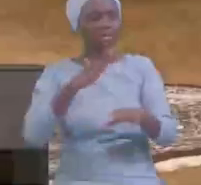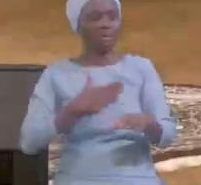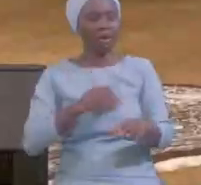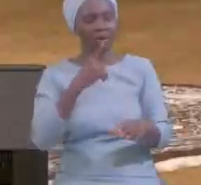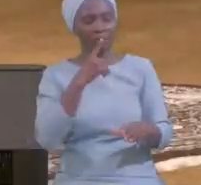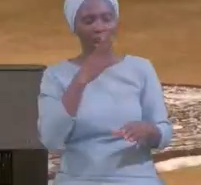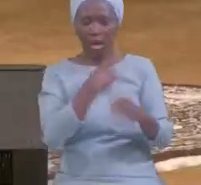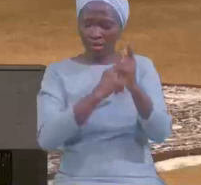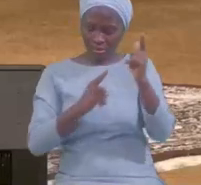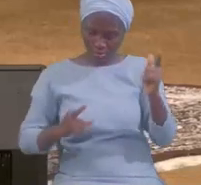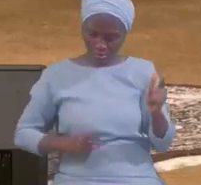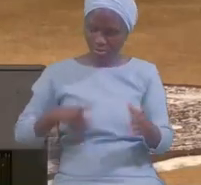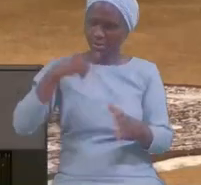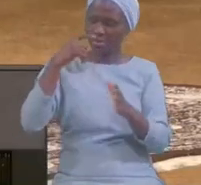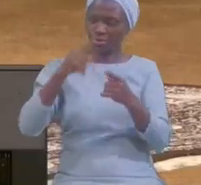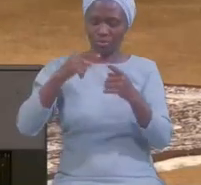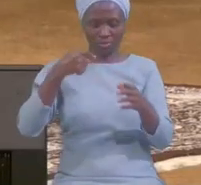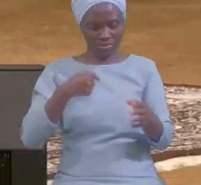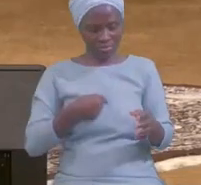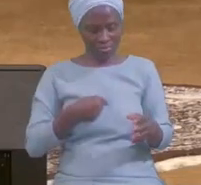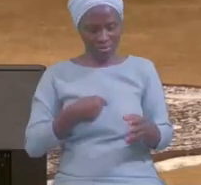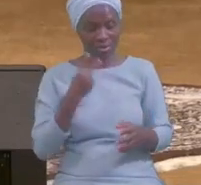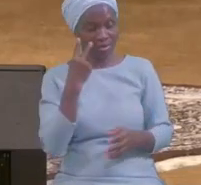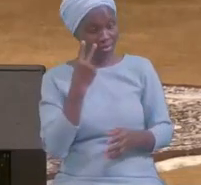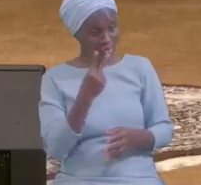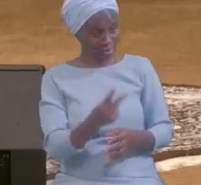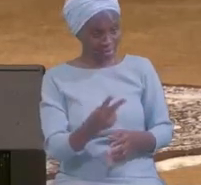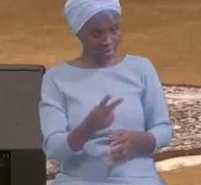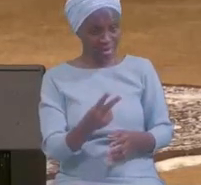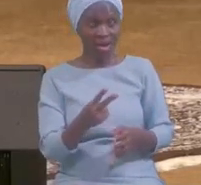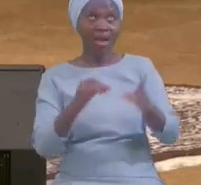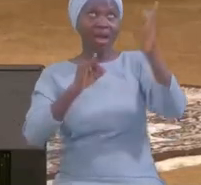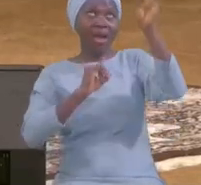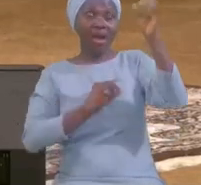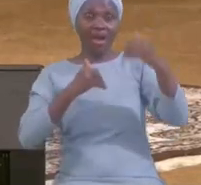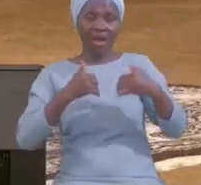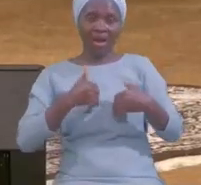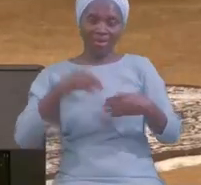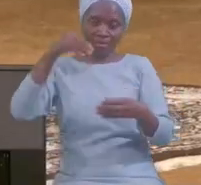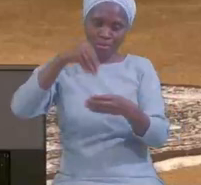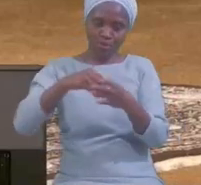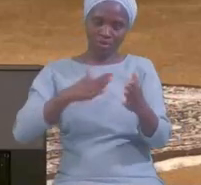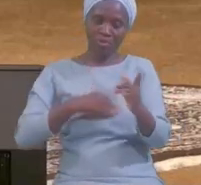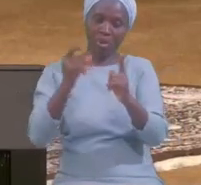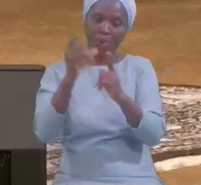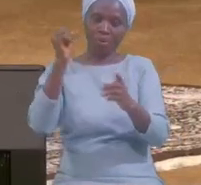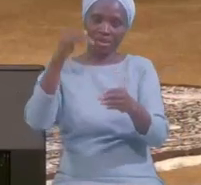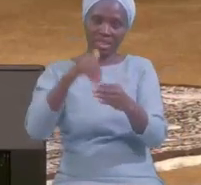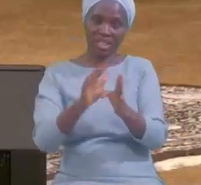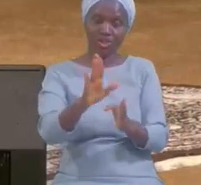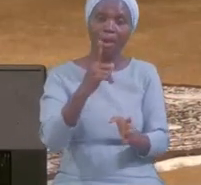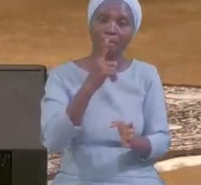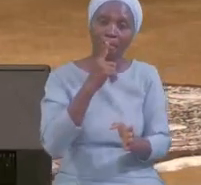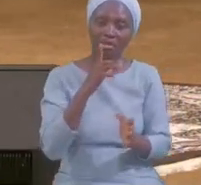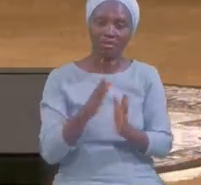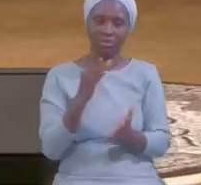dit, voici, je mets mes paroles dans ta bouche.